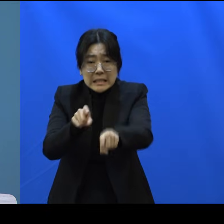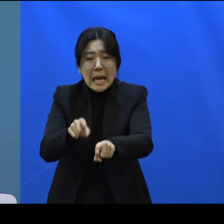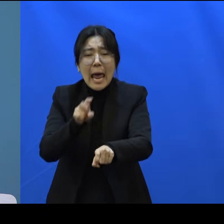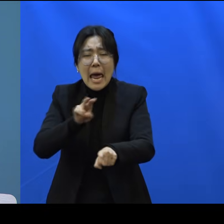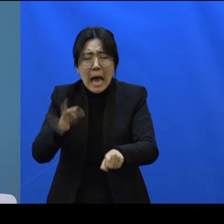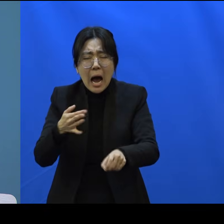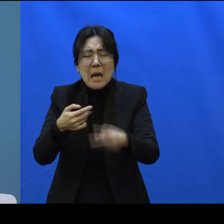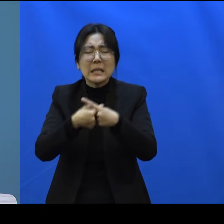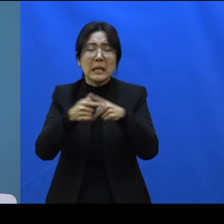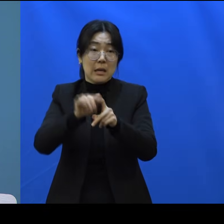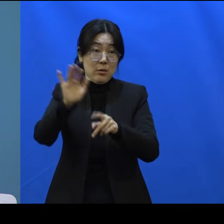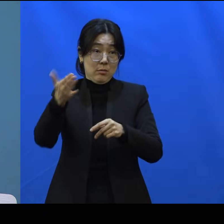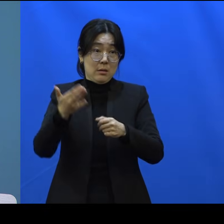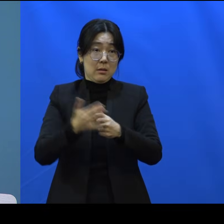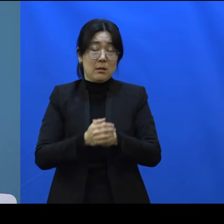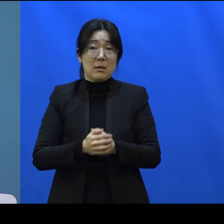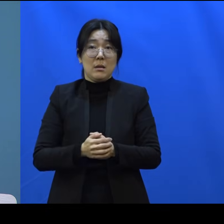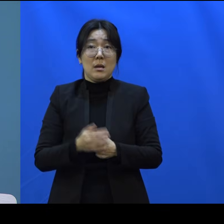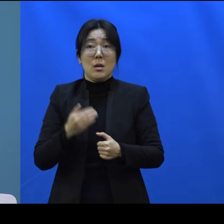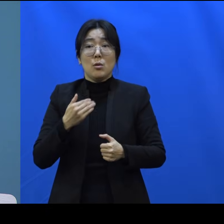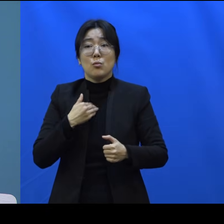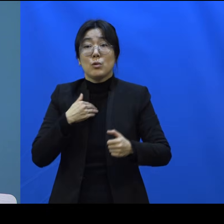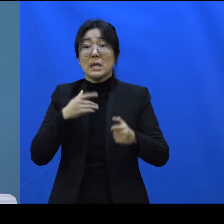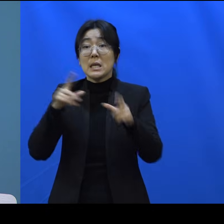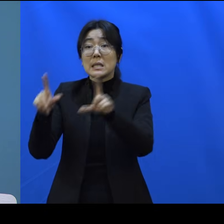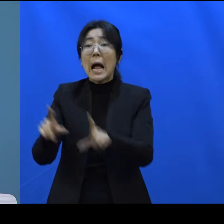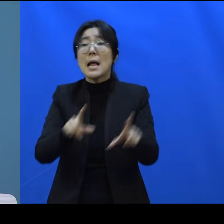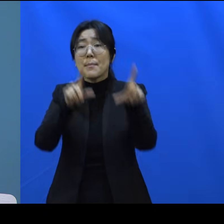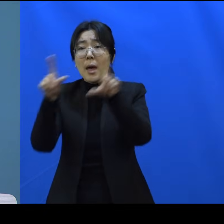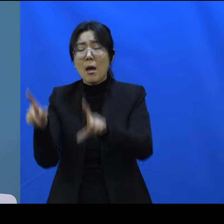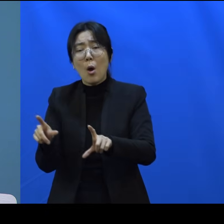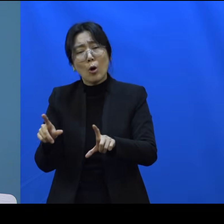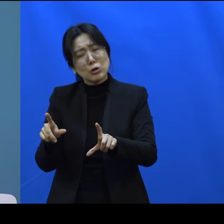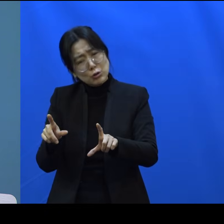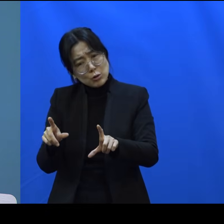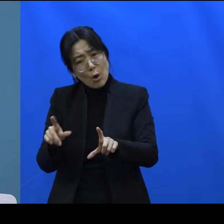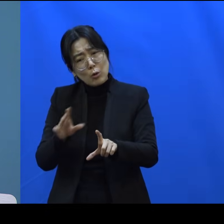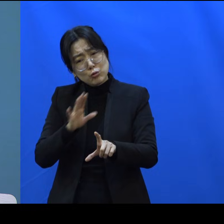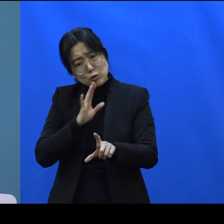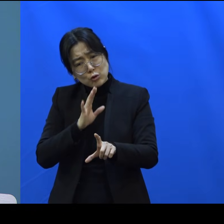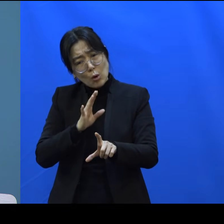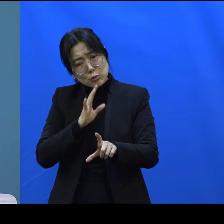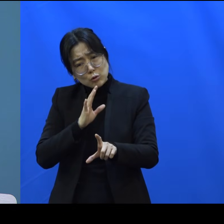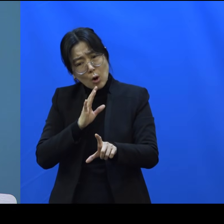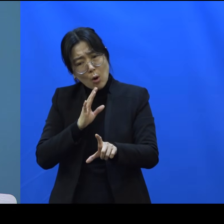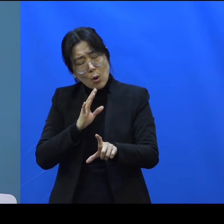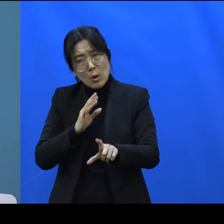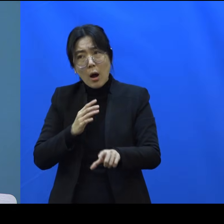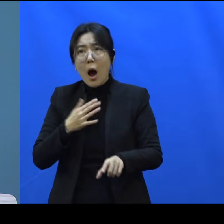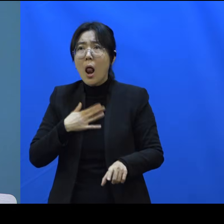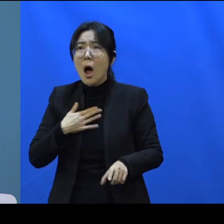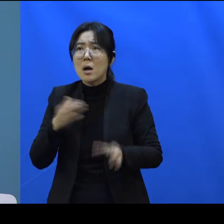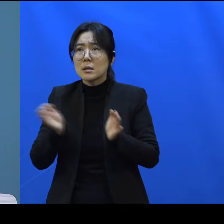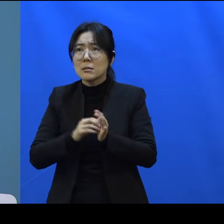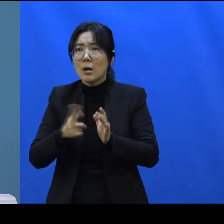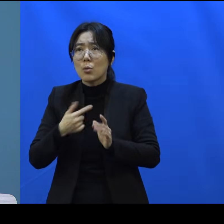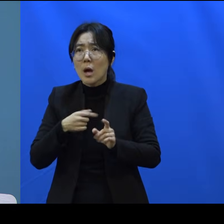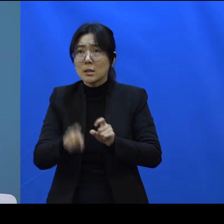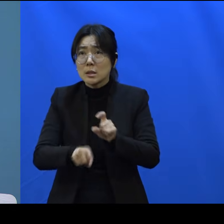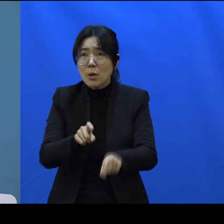원리는 실제로 우리의 삶에 적용을 해봐야 되는 거거든요. 머리로 아는 것만 되는 게 아니고. 그래서